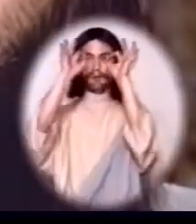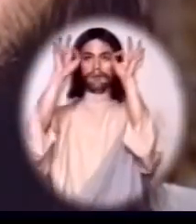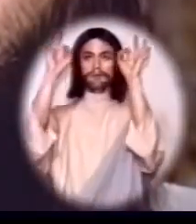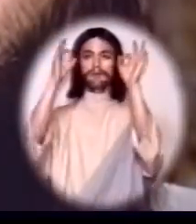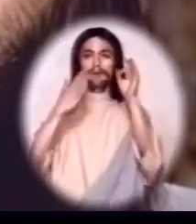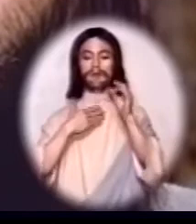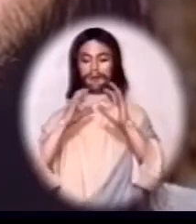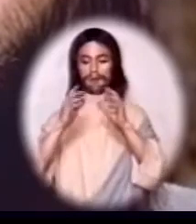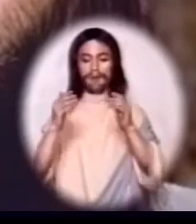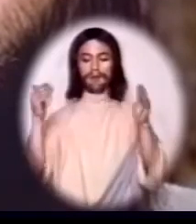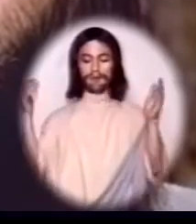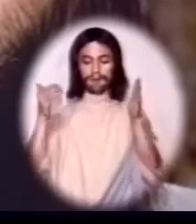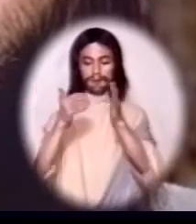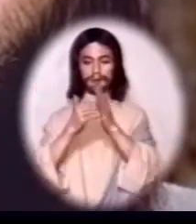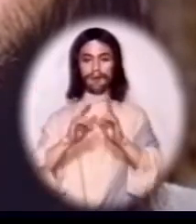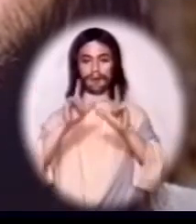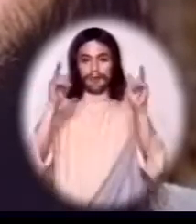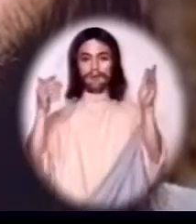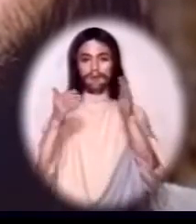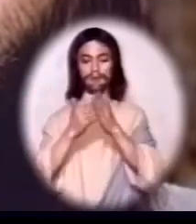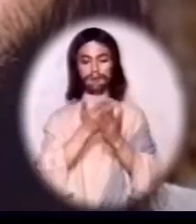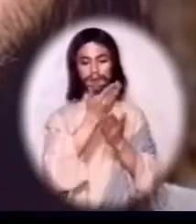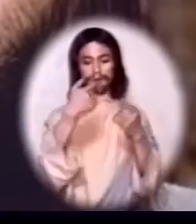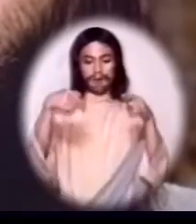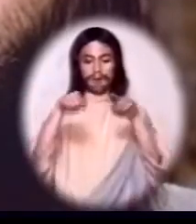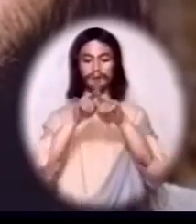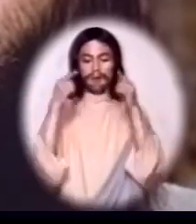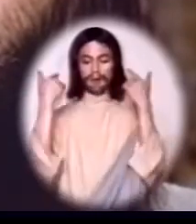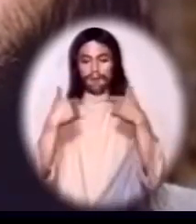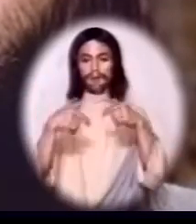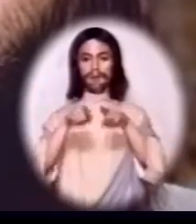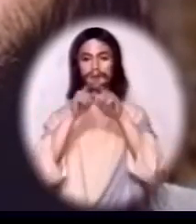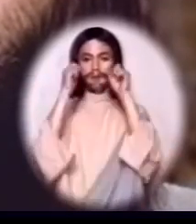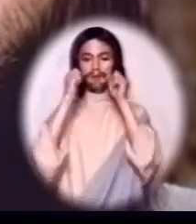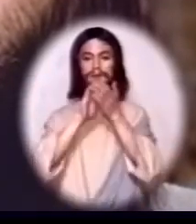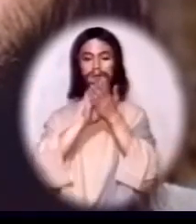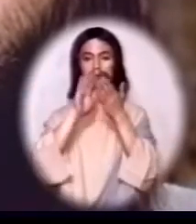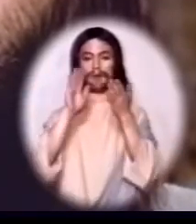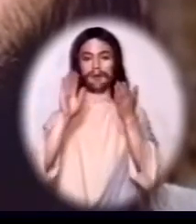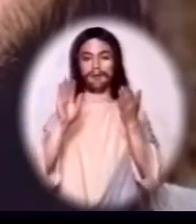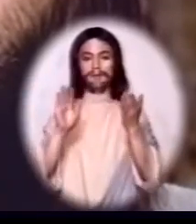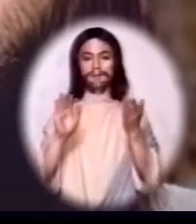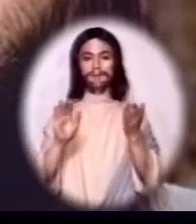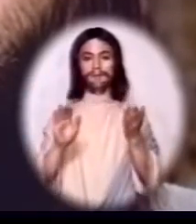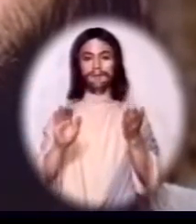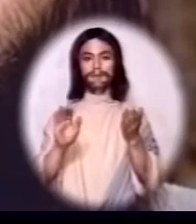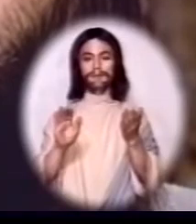볼지어다, 내가 세상 끝날까지 너희와 항상 함께 있으리라.